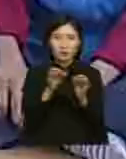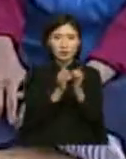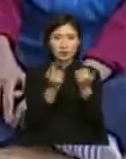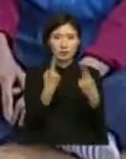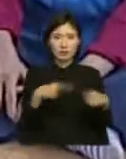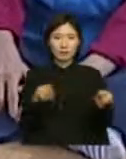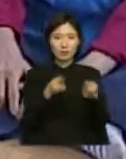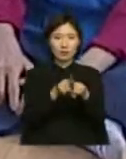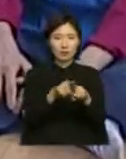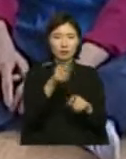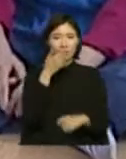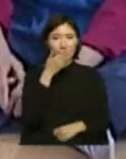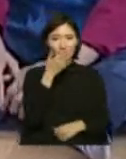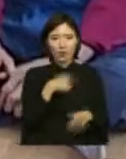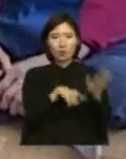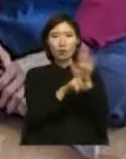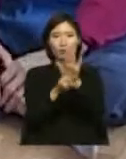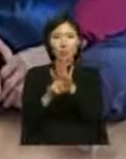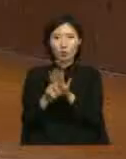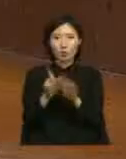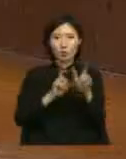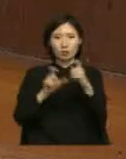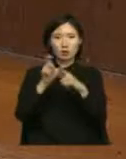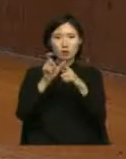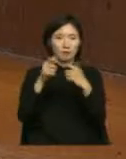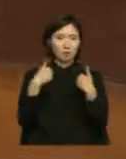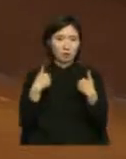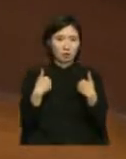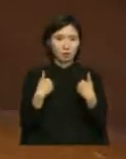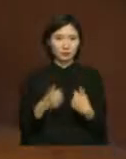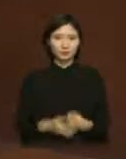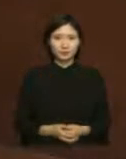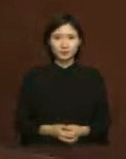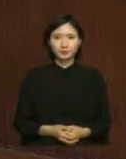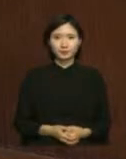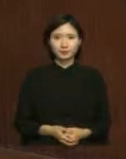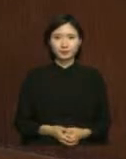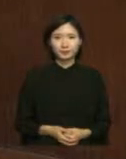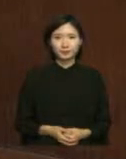적극적인 홍보가 더해져야 할 것으로 보입니다. 딜라이브 서울경기 케이블TV 진기훈입니다.